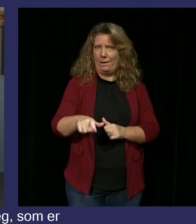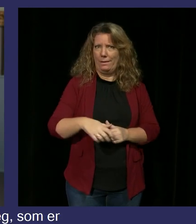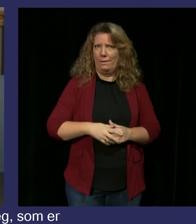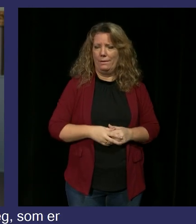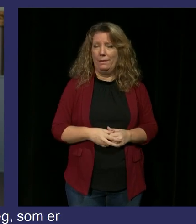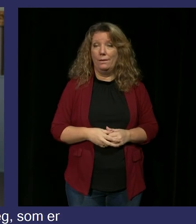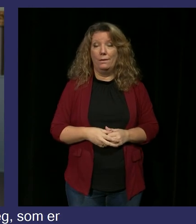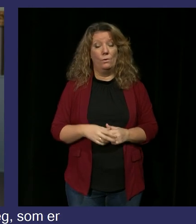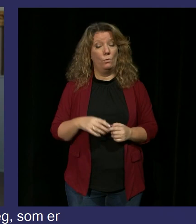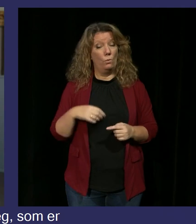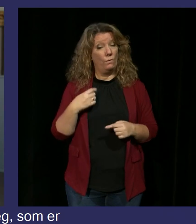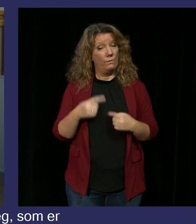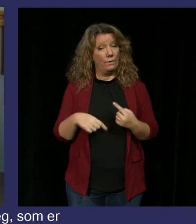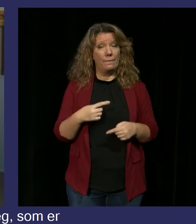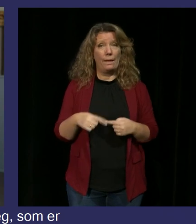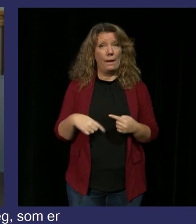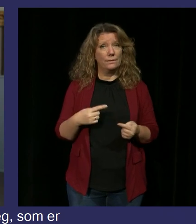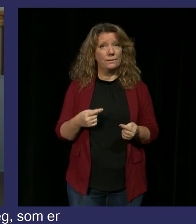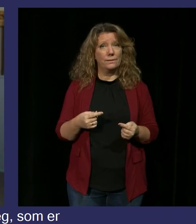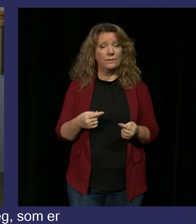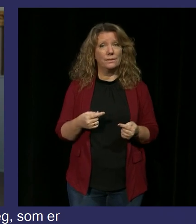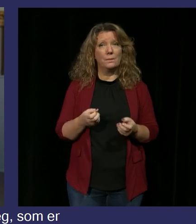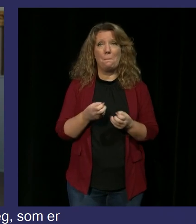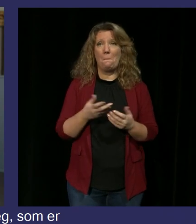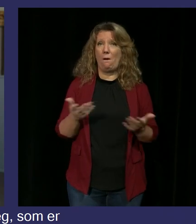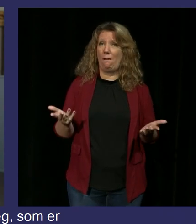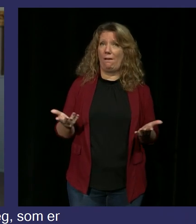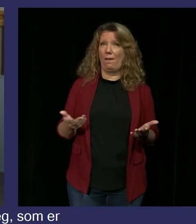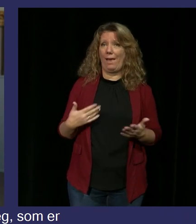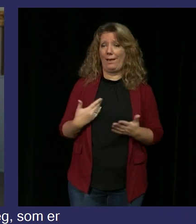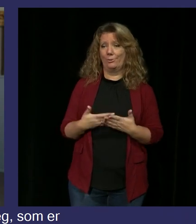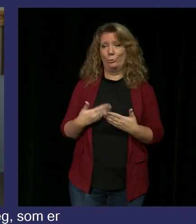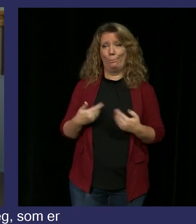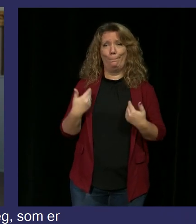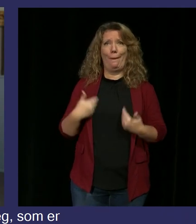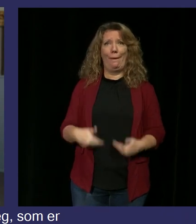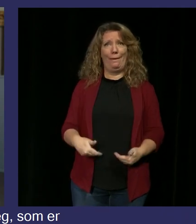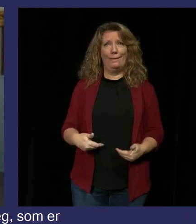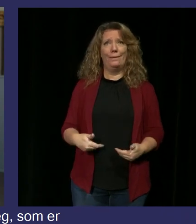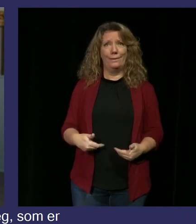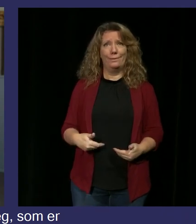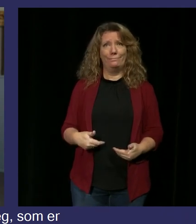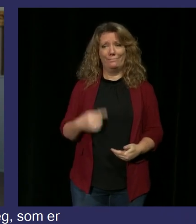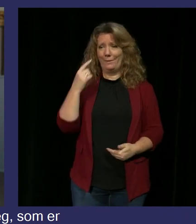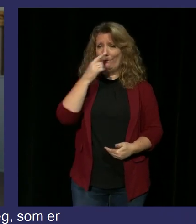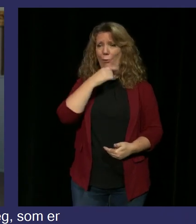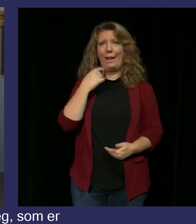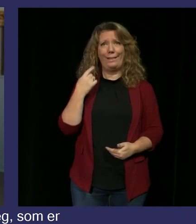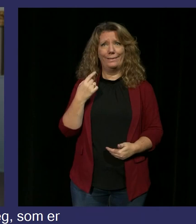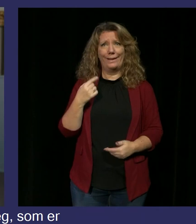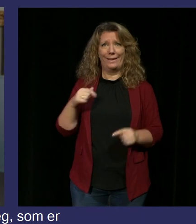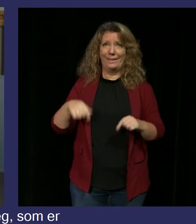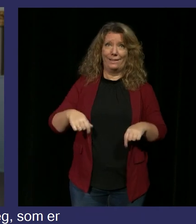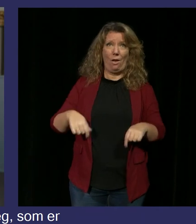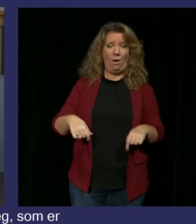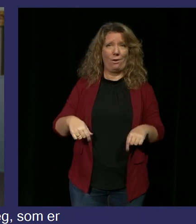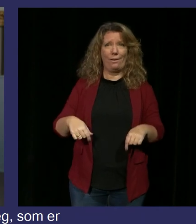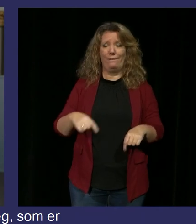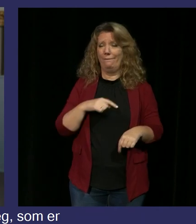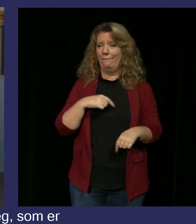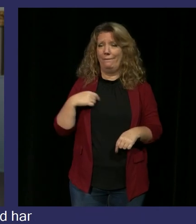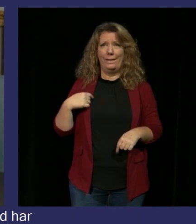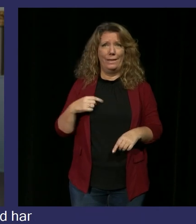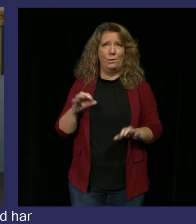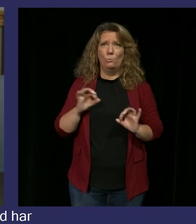Og ennå det jo mange sånn som meg, som foreldre i dag, som ikke fikk